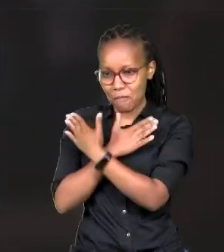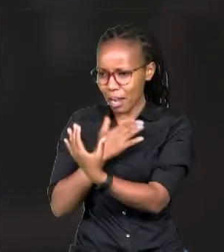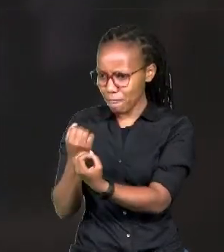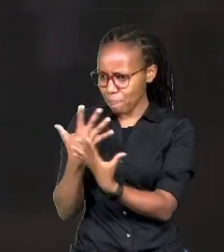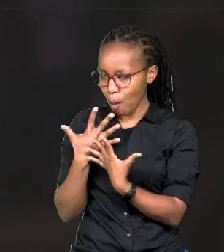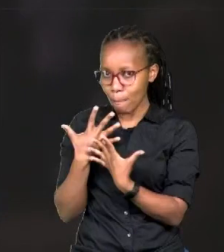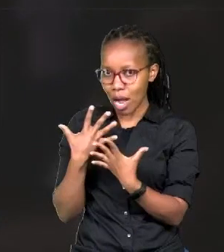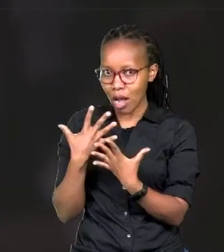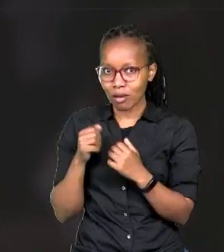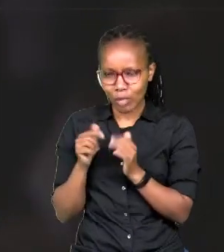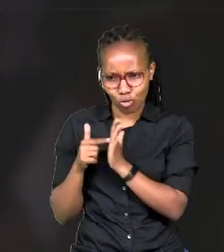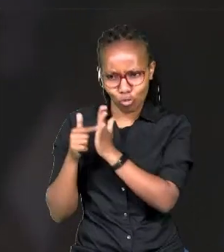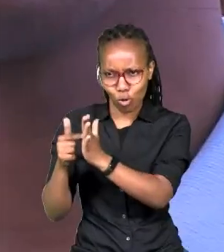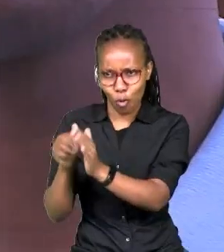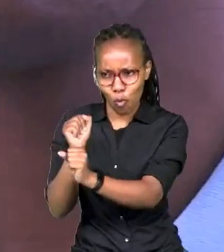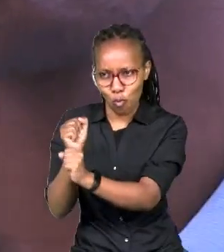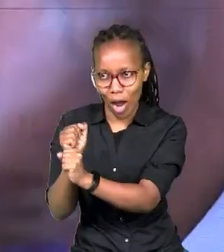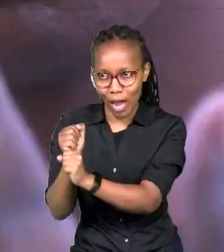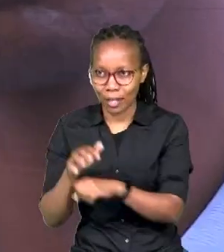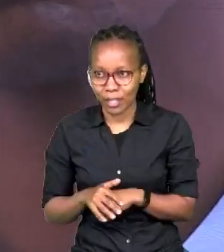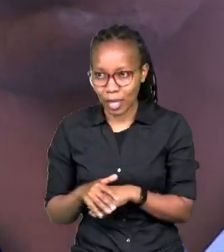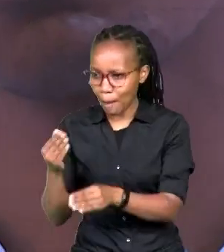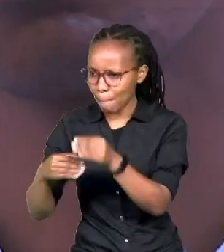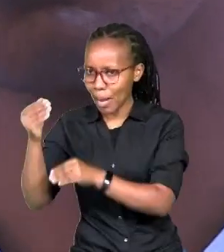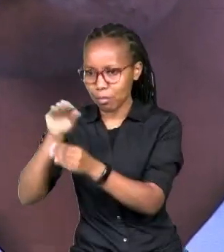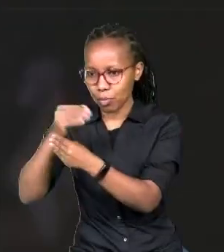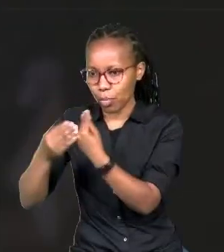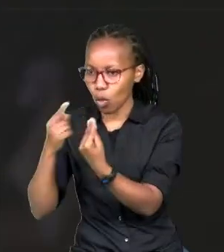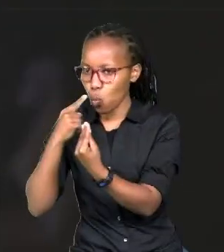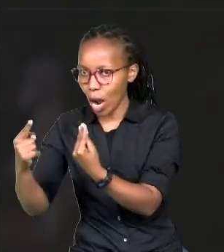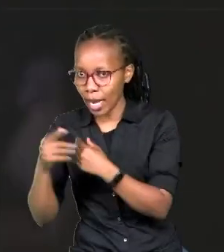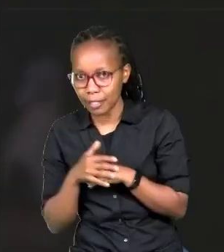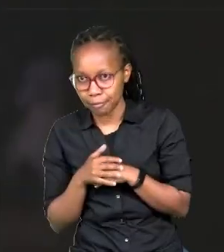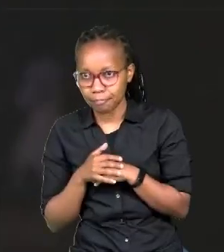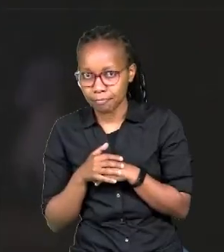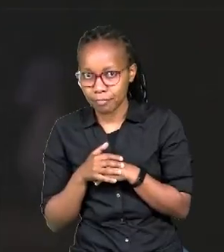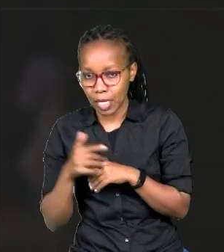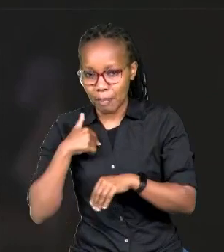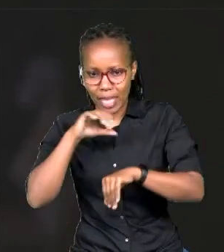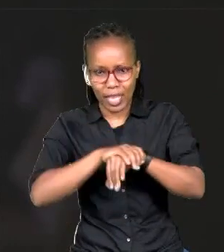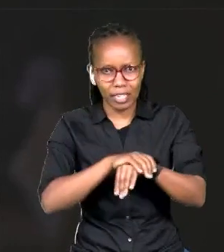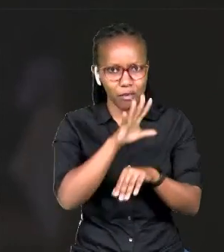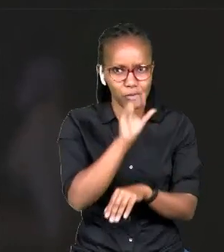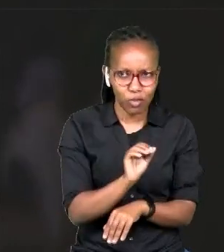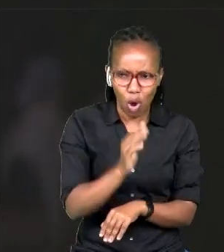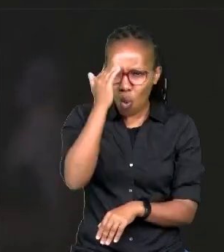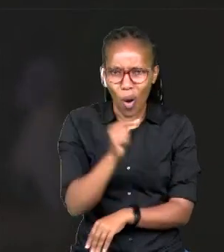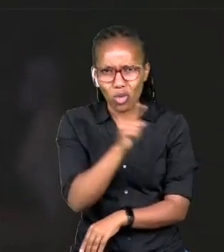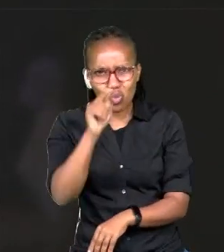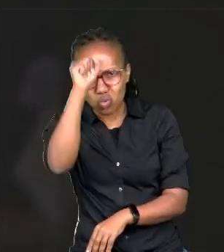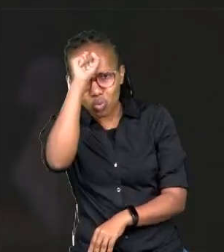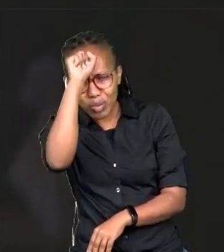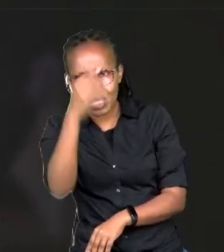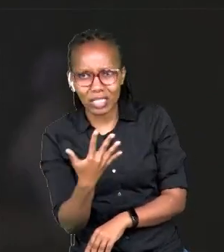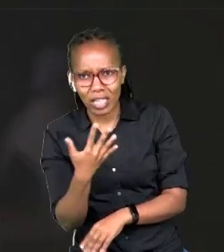twende nikakuonyeshe kazi. Tukanunua ndizi ya 100, mimi nikaenda nikamwambia nimepata ndizi ya 50, akaniambia mbona wewe ni mjinga, si